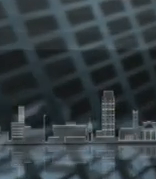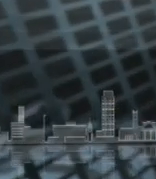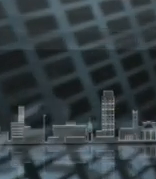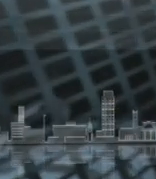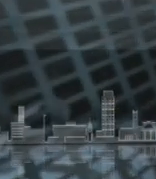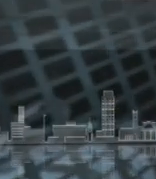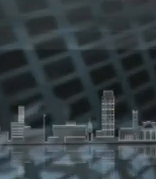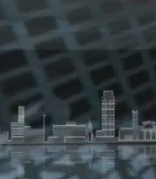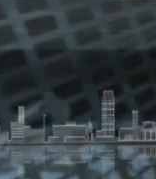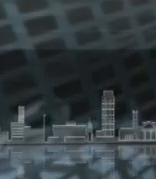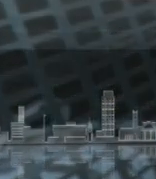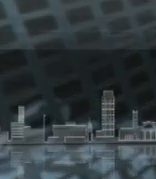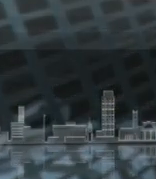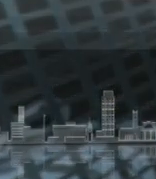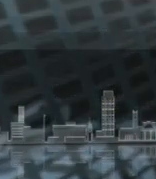Дякую.